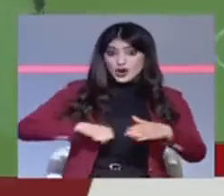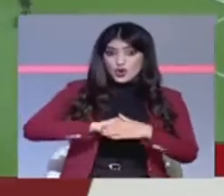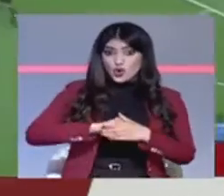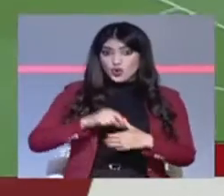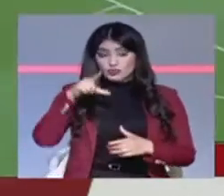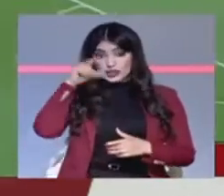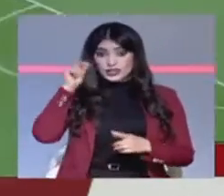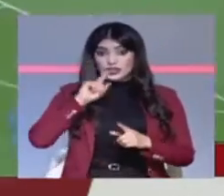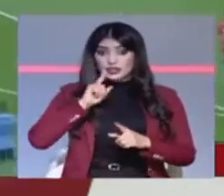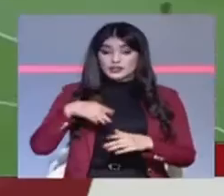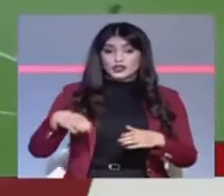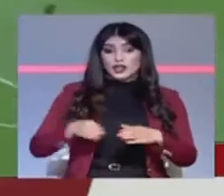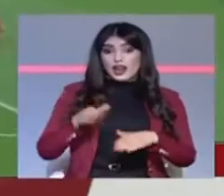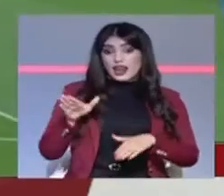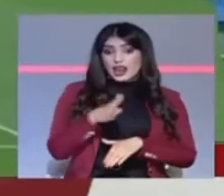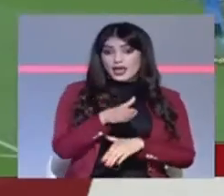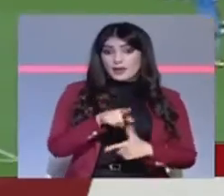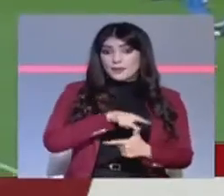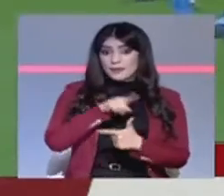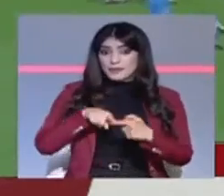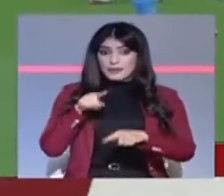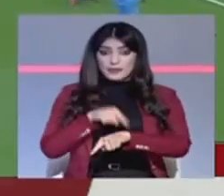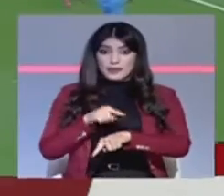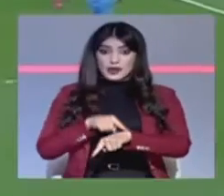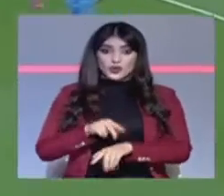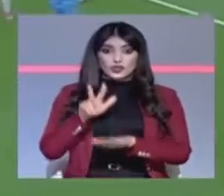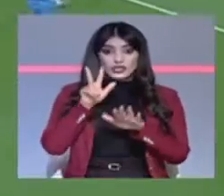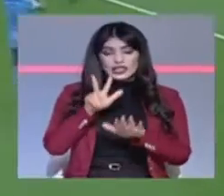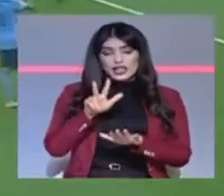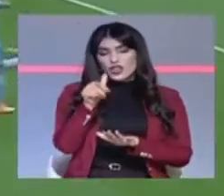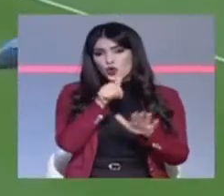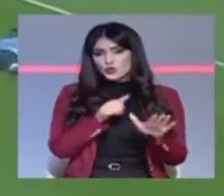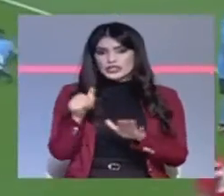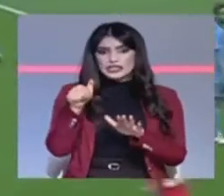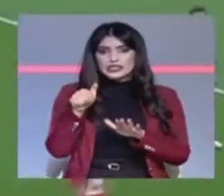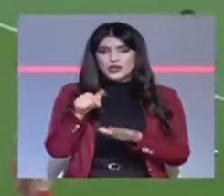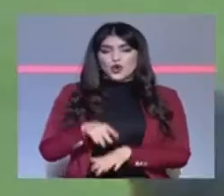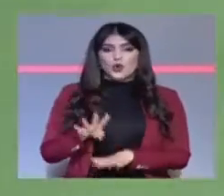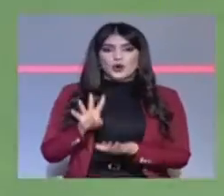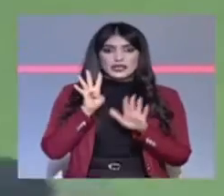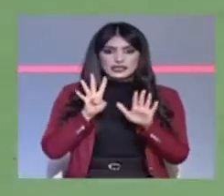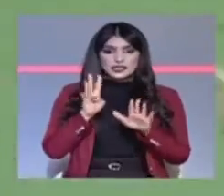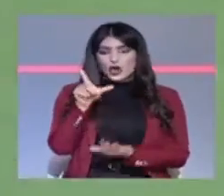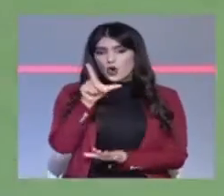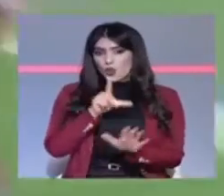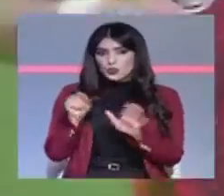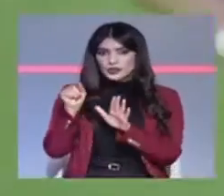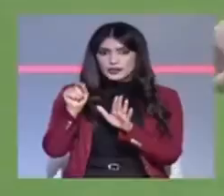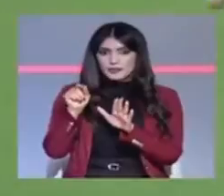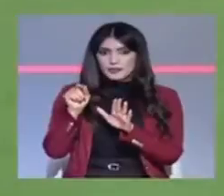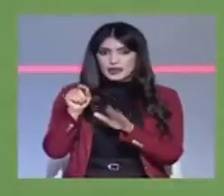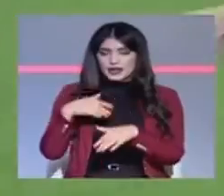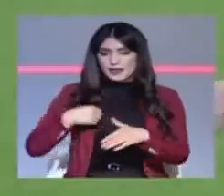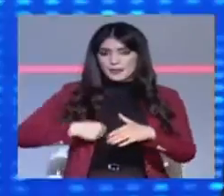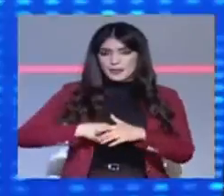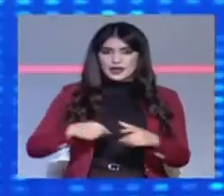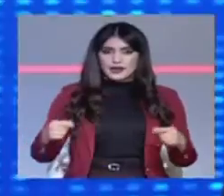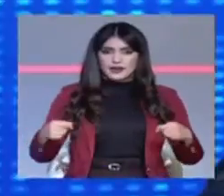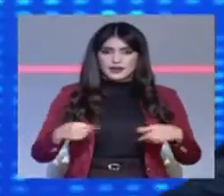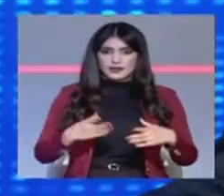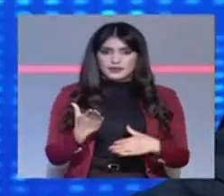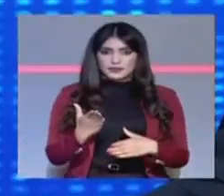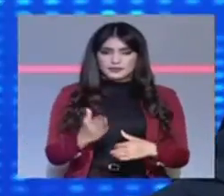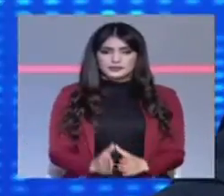هدفين عبر تشينغ لولي في الدقيقتين الثالثه والستين والتاسعه والسبعين من المباراه